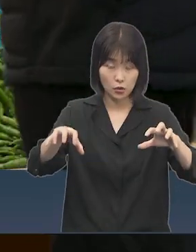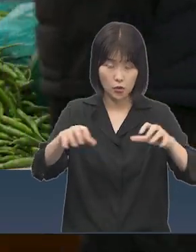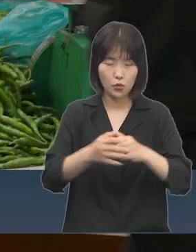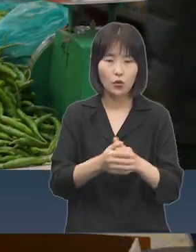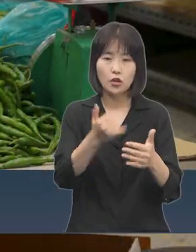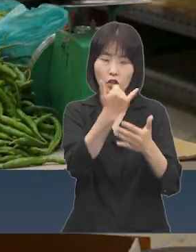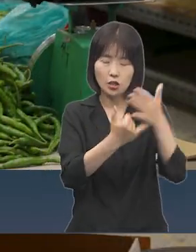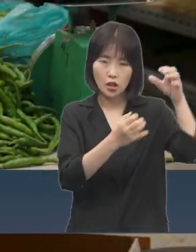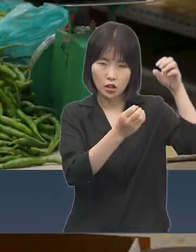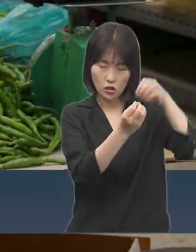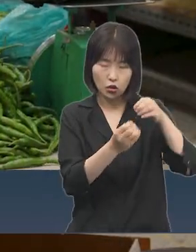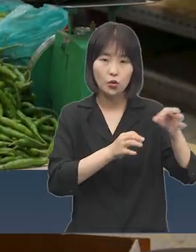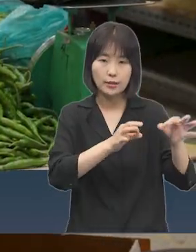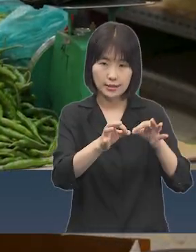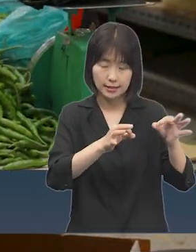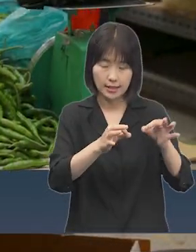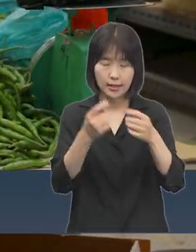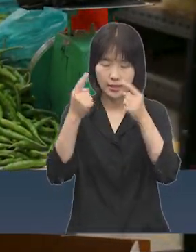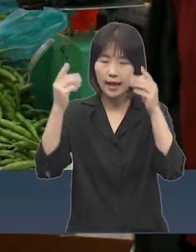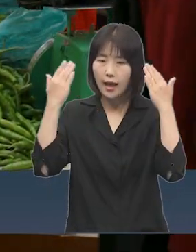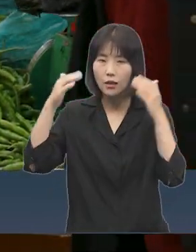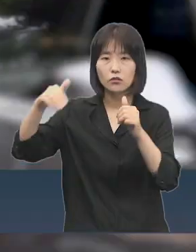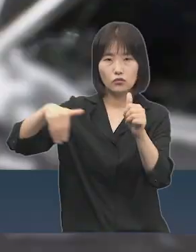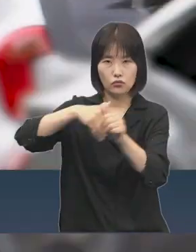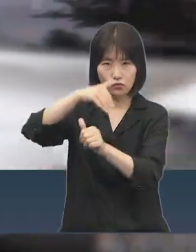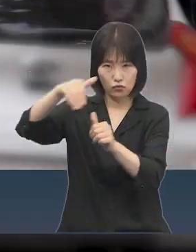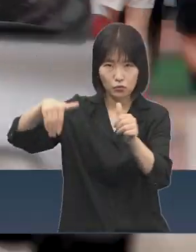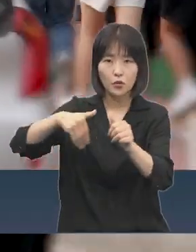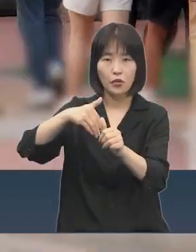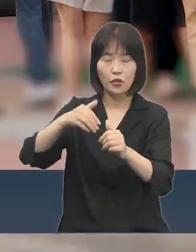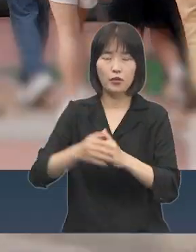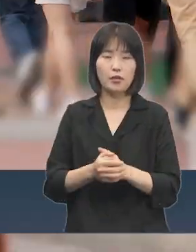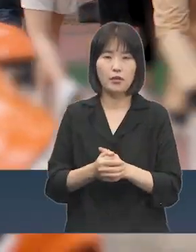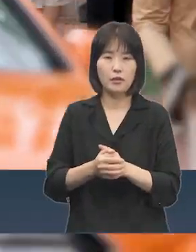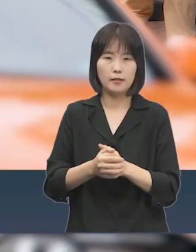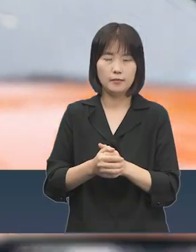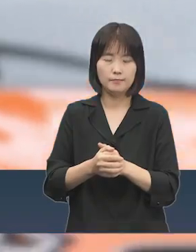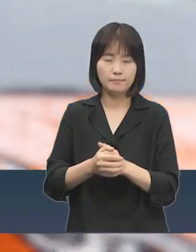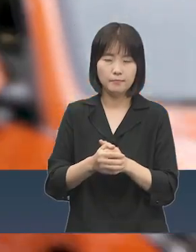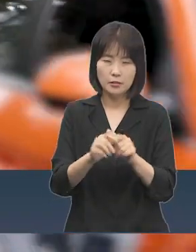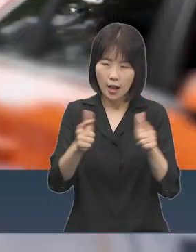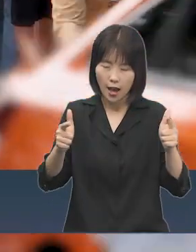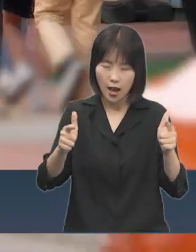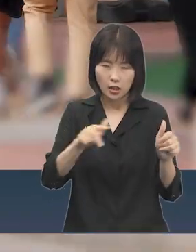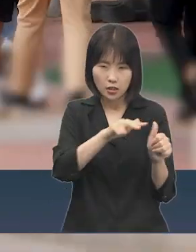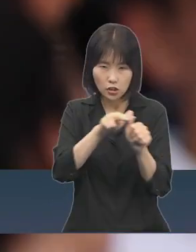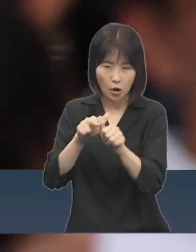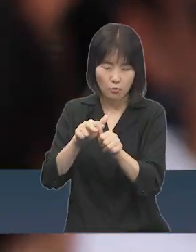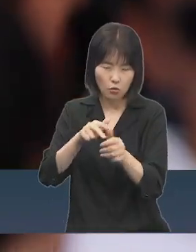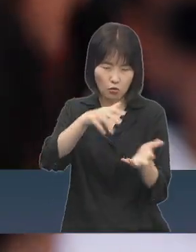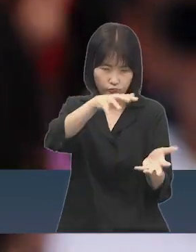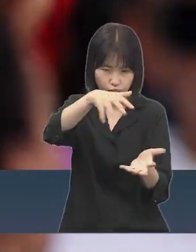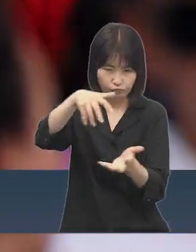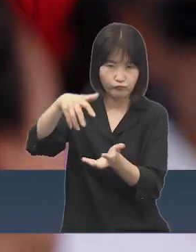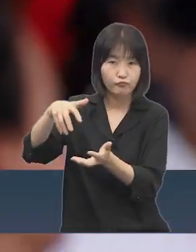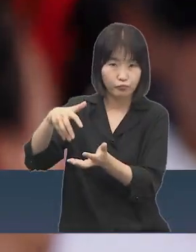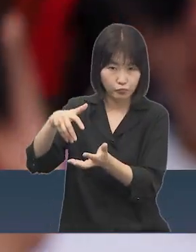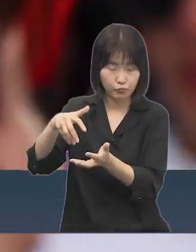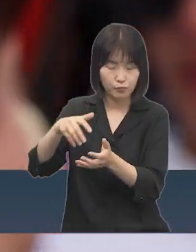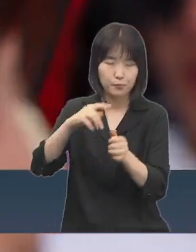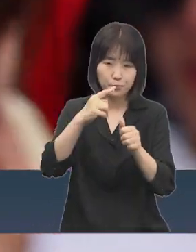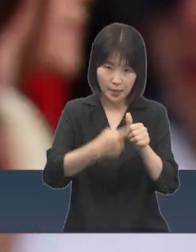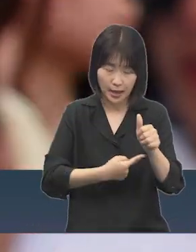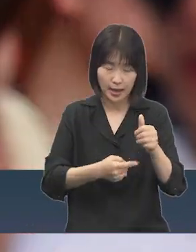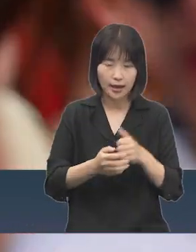많이 모이는 장소인 청량리 전통시장일대와 대학가 주변을 중심으로 보행량 보행흐름 공간정보